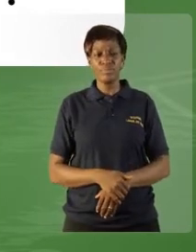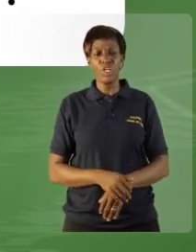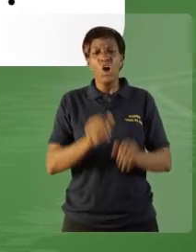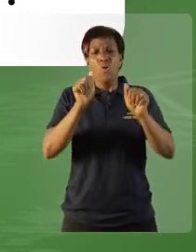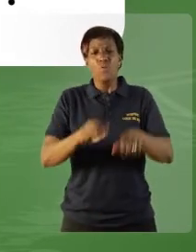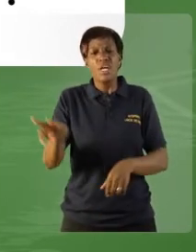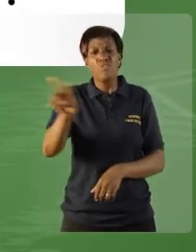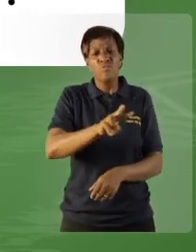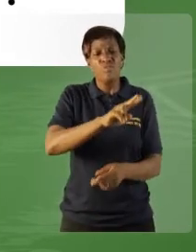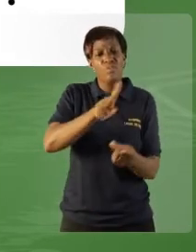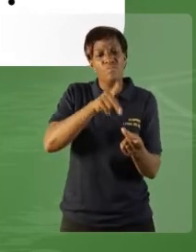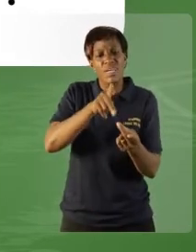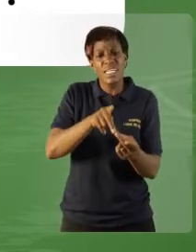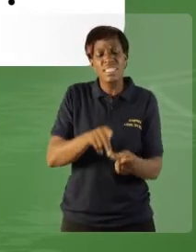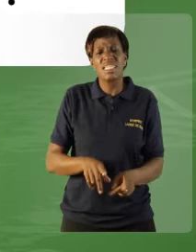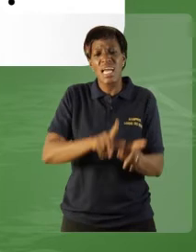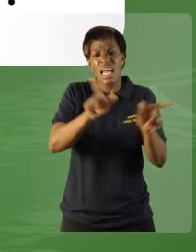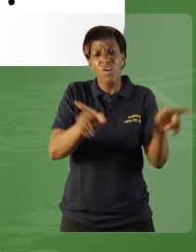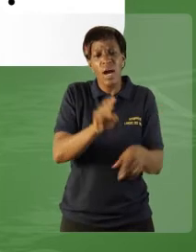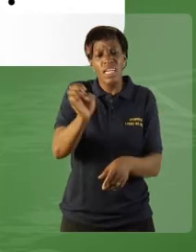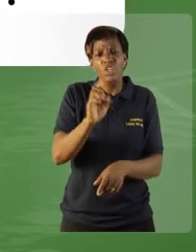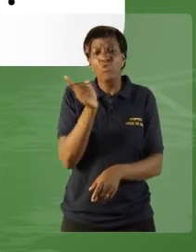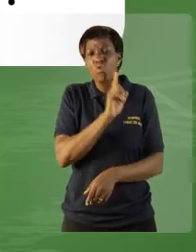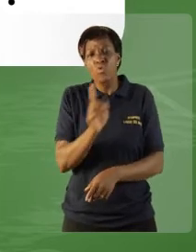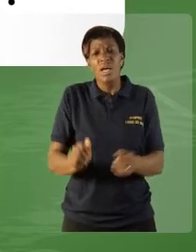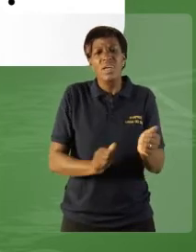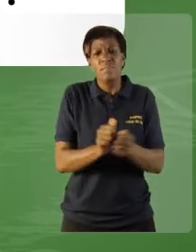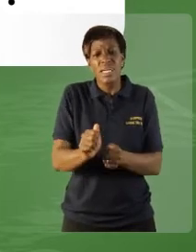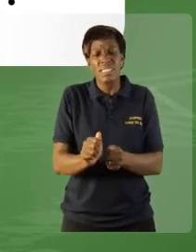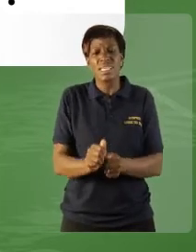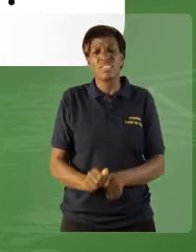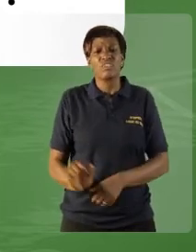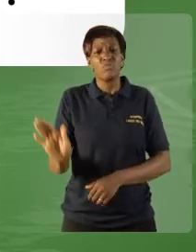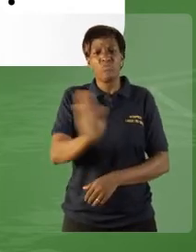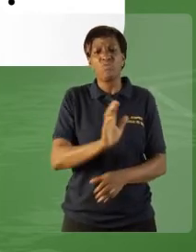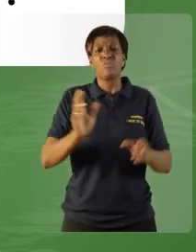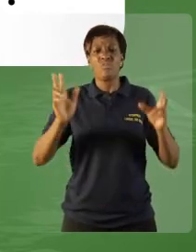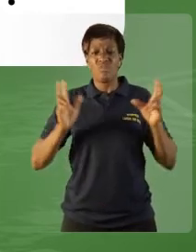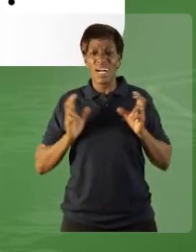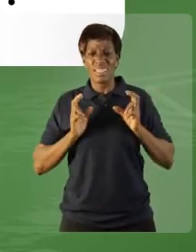Pourriez-vous préciser la localité où vous avez passé vos vacances?